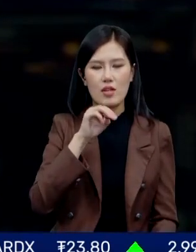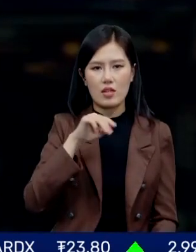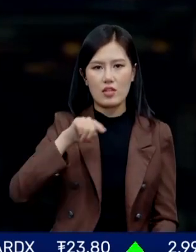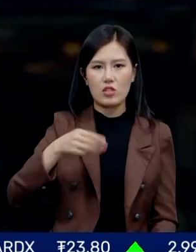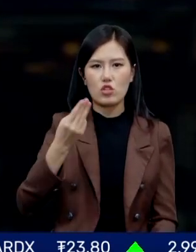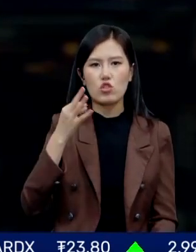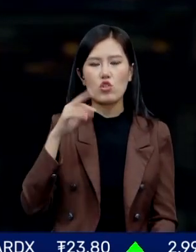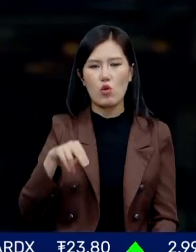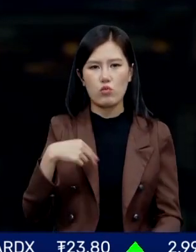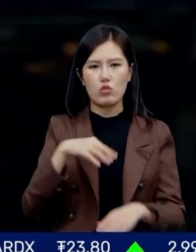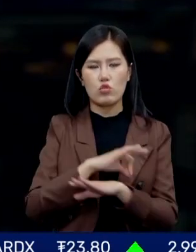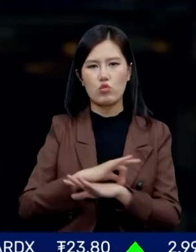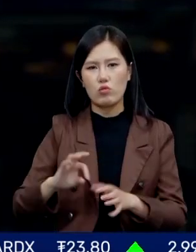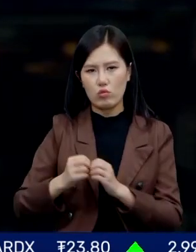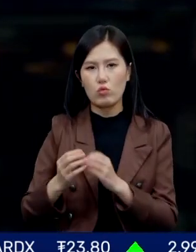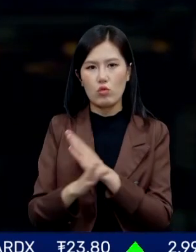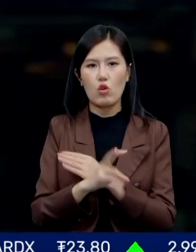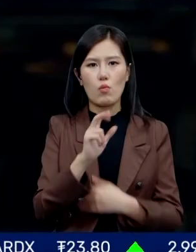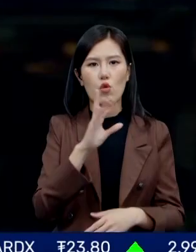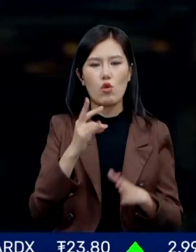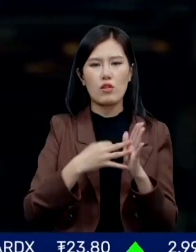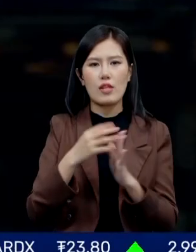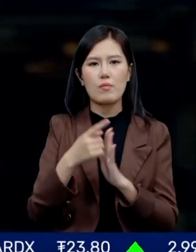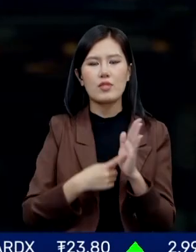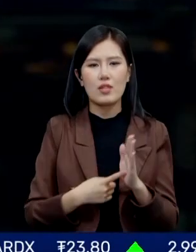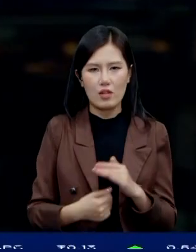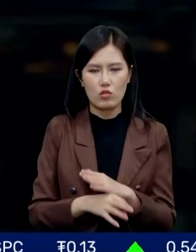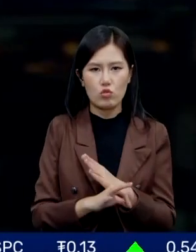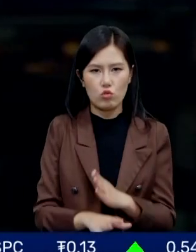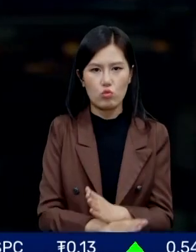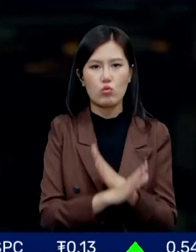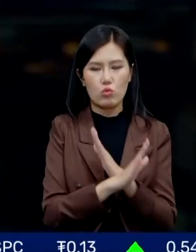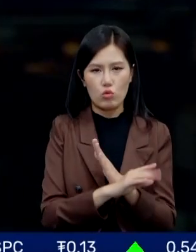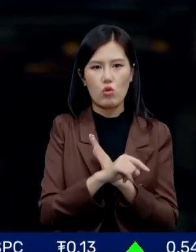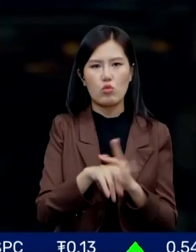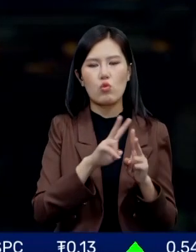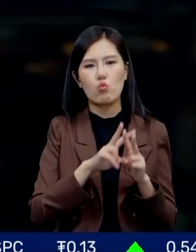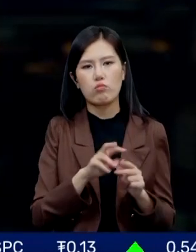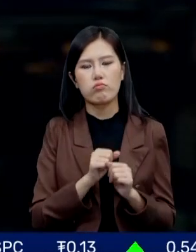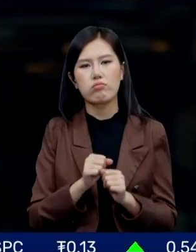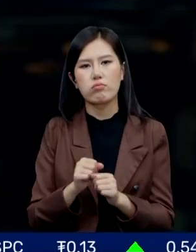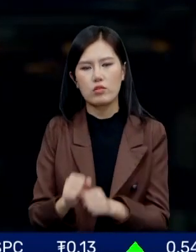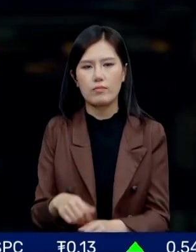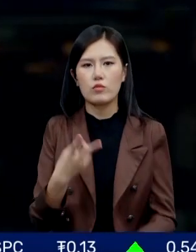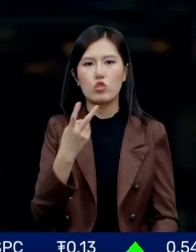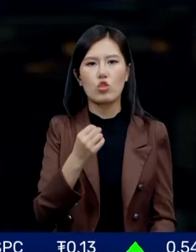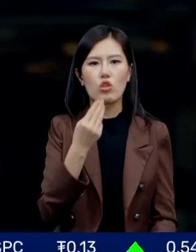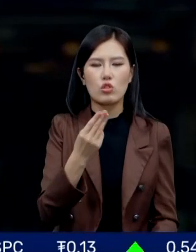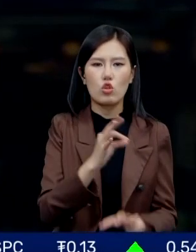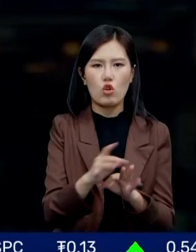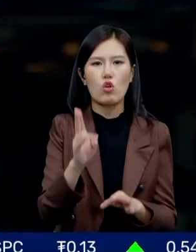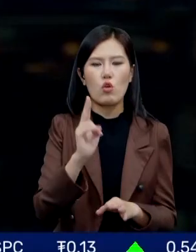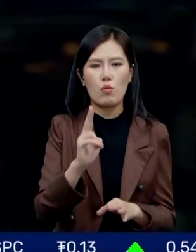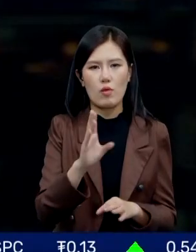Сая 2023 оны 8 сард дуусгаад одоо л ерөөхдөө бүр ашиглаад явж байгаа. Эхний 20 гаруй байгууллагуудаа бол